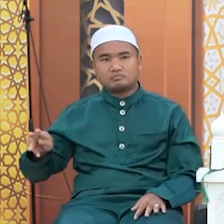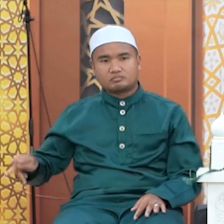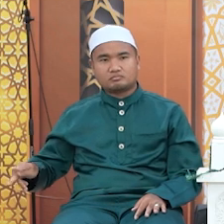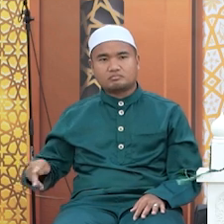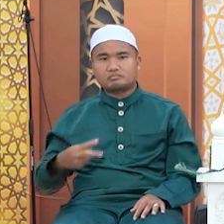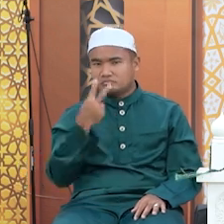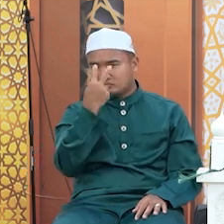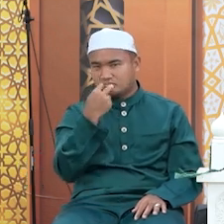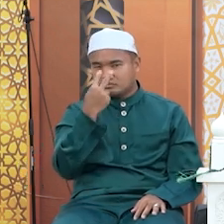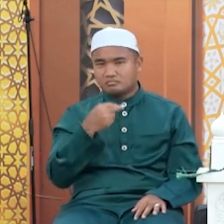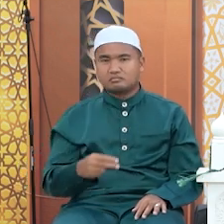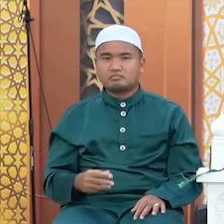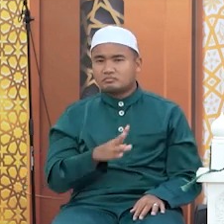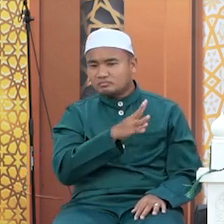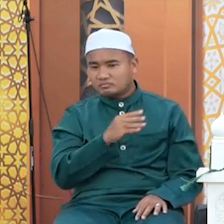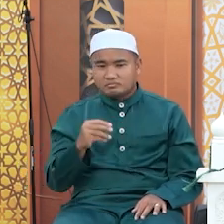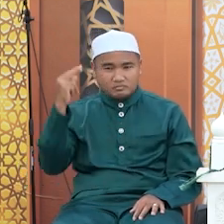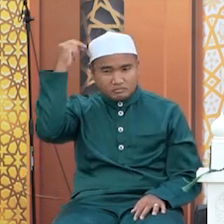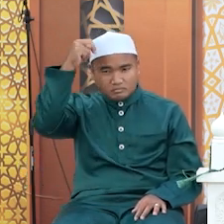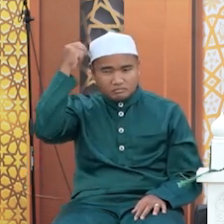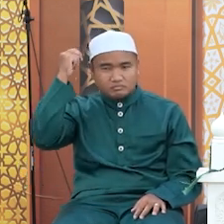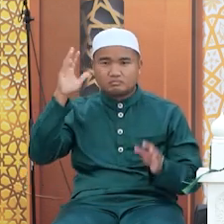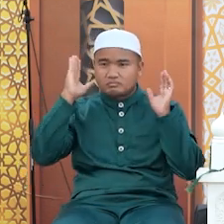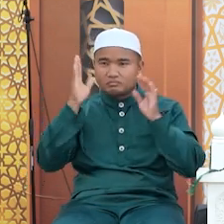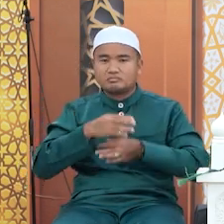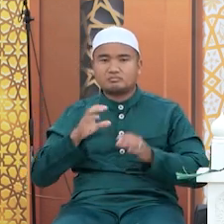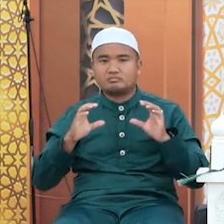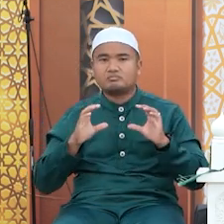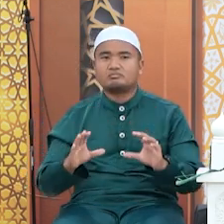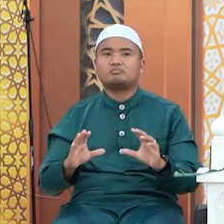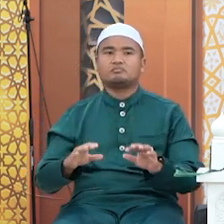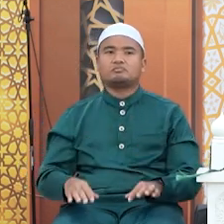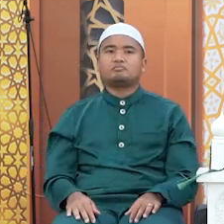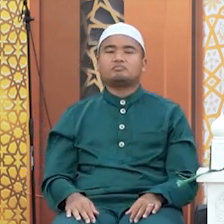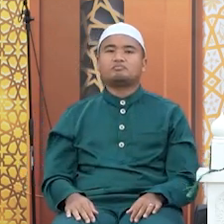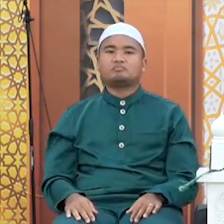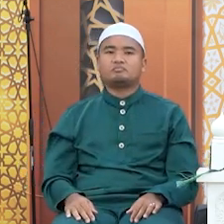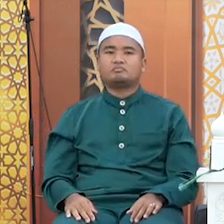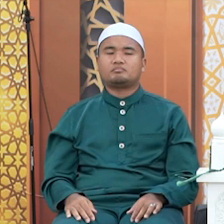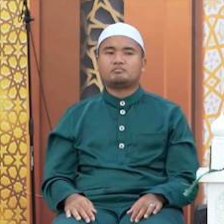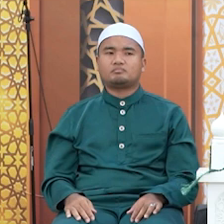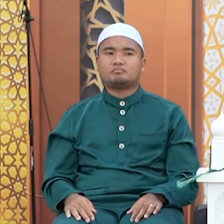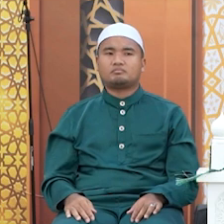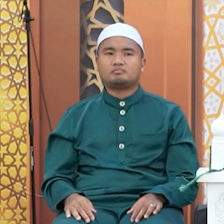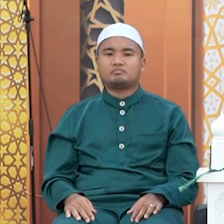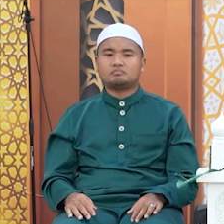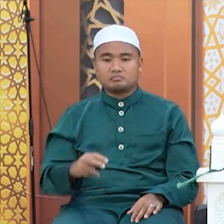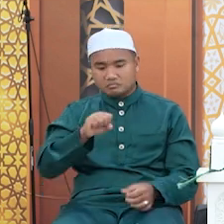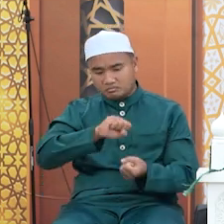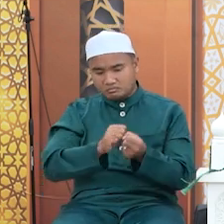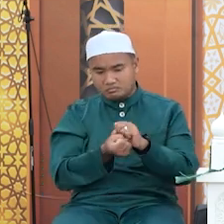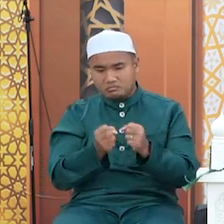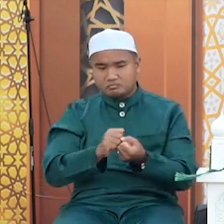Lalu Nabi segerakan sembahyang, mana ringkaskan cepat sikit. Jadi sahabat kata, macam mana ni,